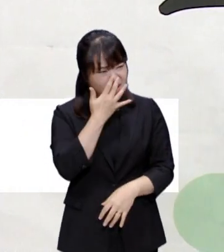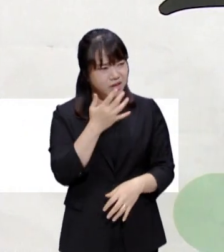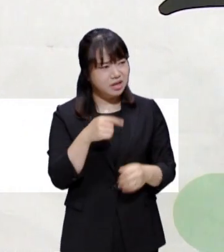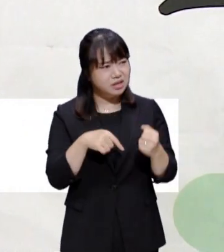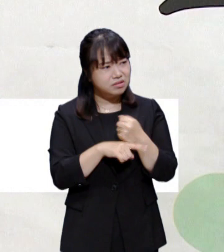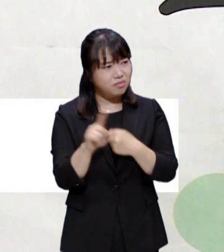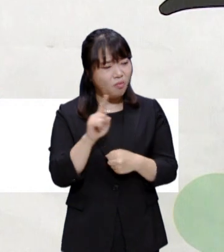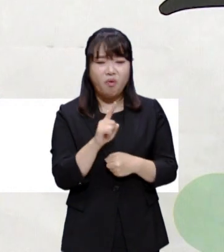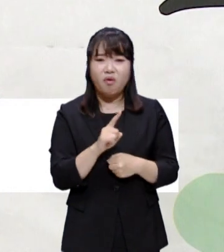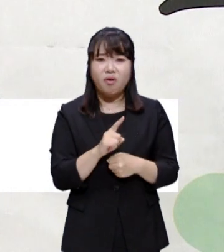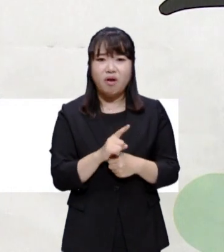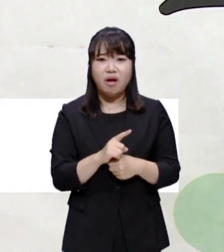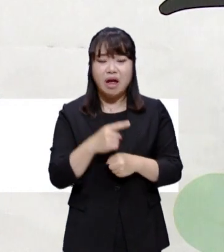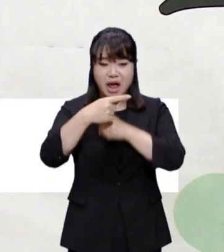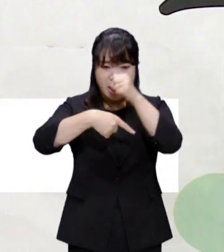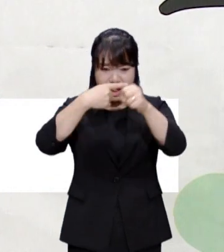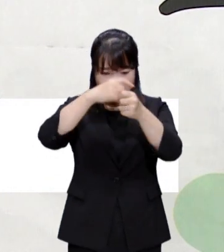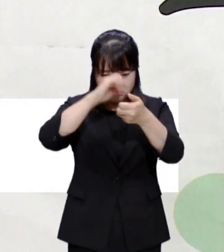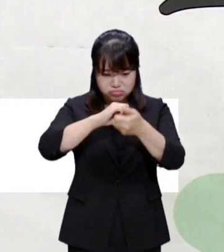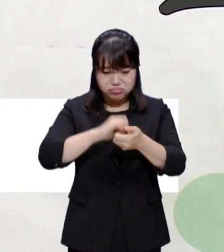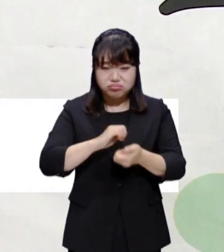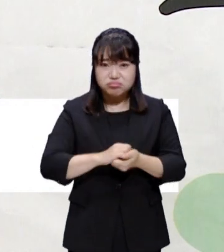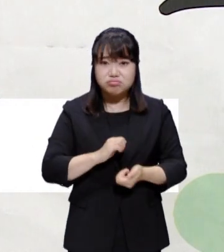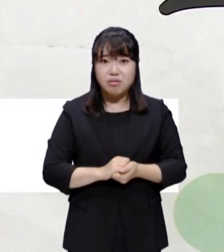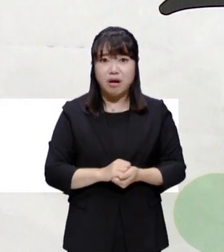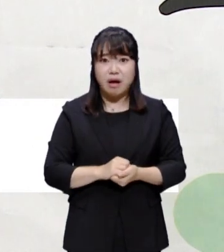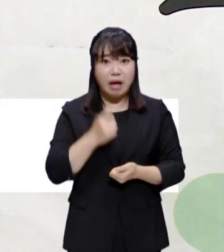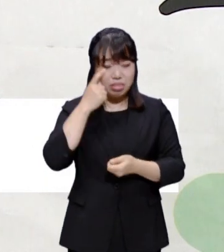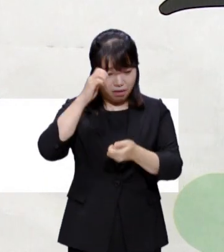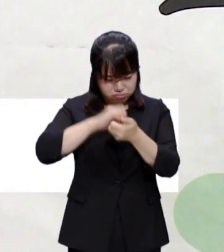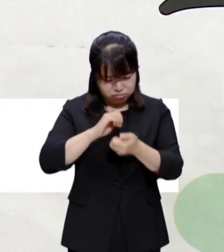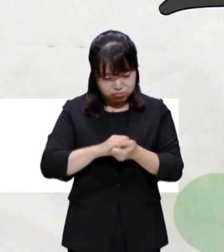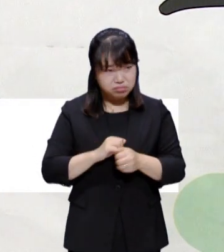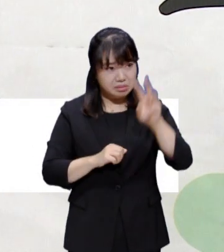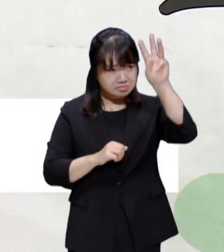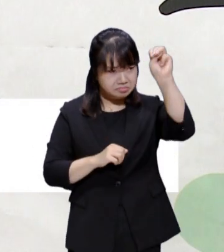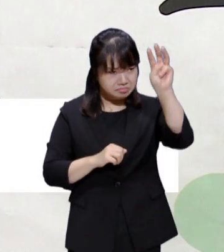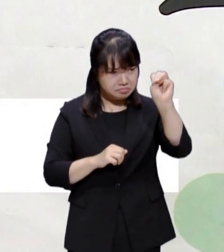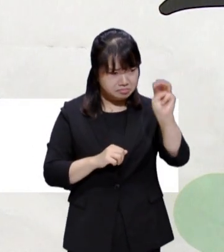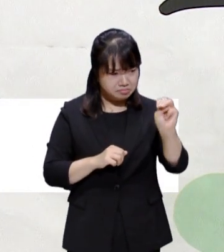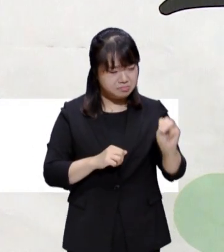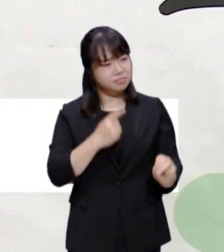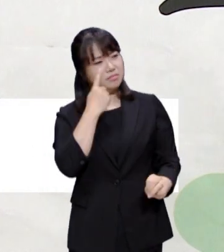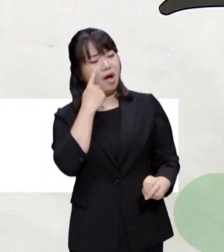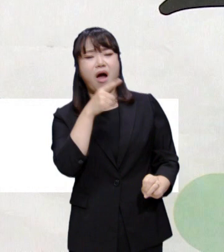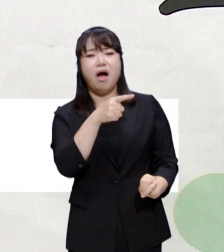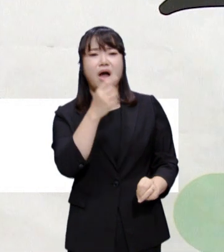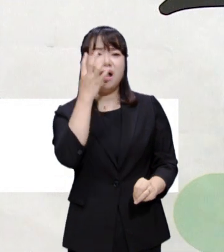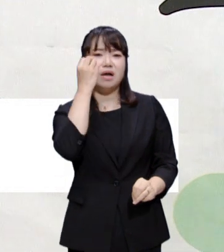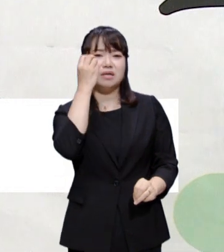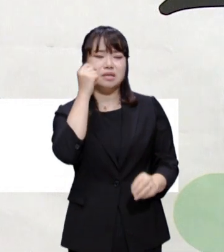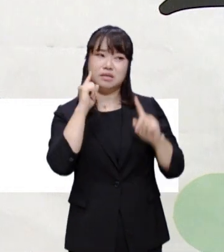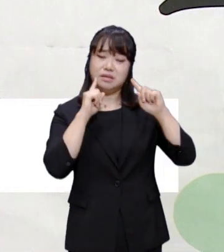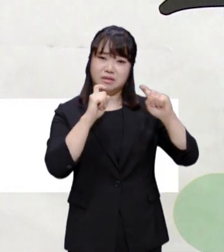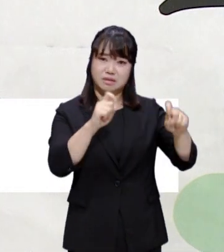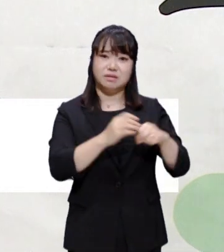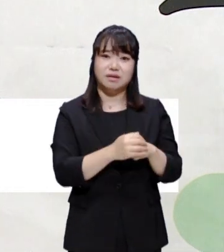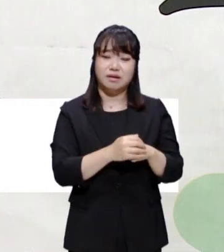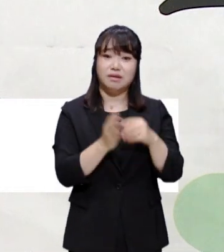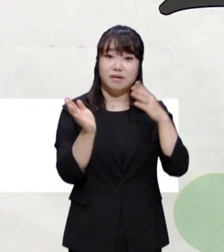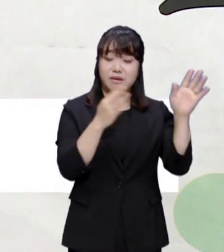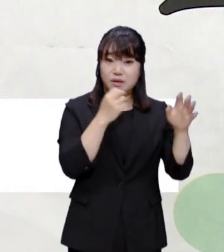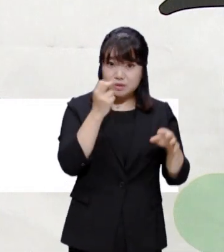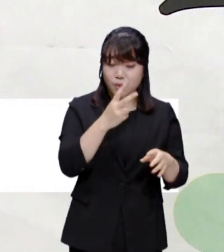어려운 한두 해도 아니고 매번을 그렇게 지출하는 것에 대해서는 분명히 문제 제기를 해야 될 필요가 있다고 생각합니다. 또한